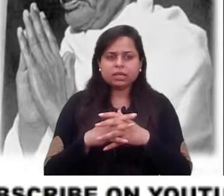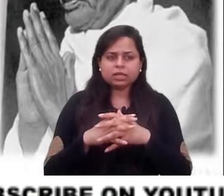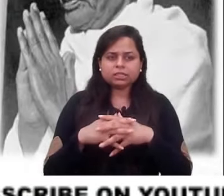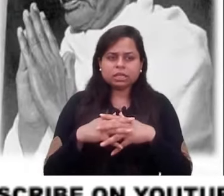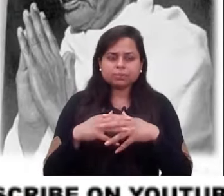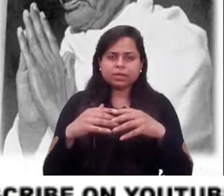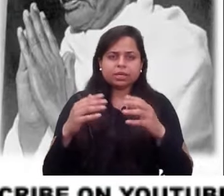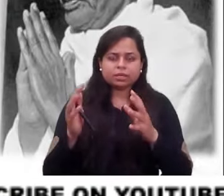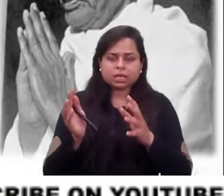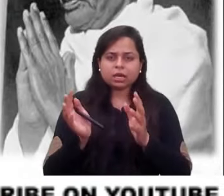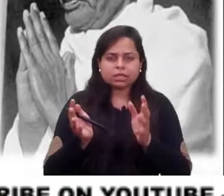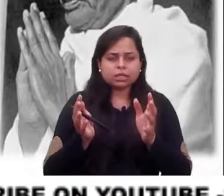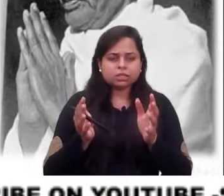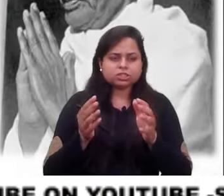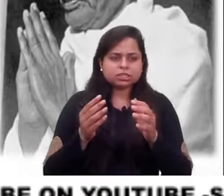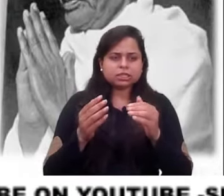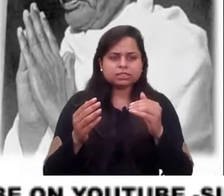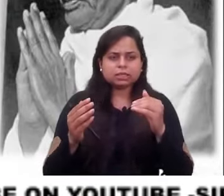कि